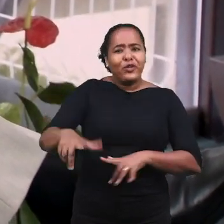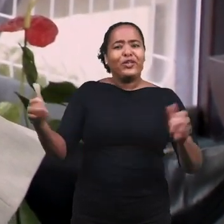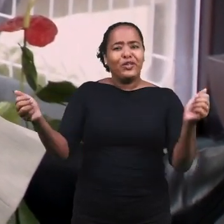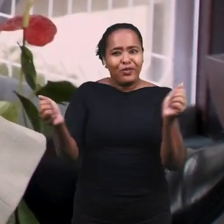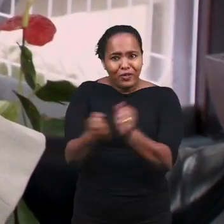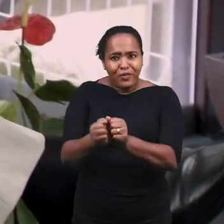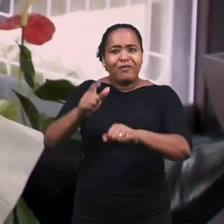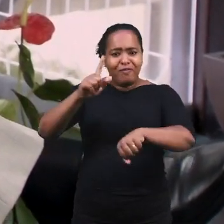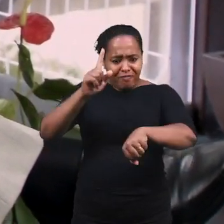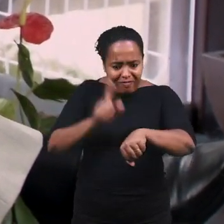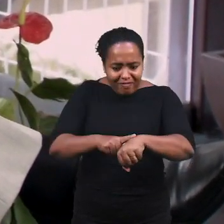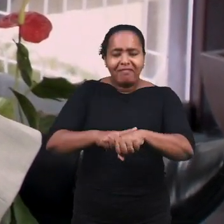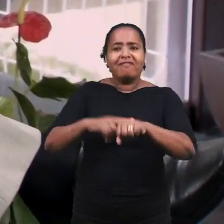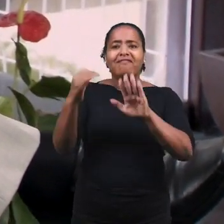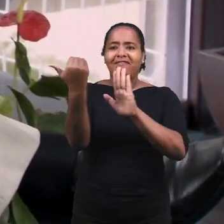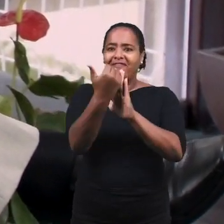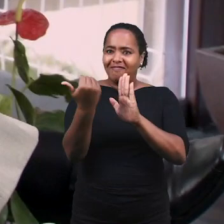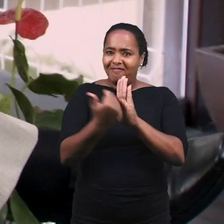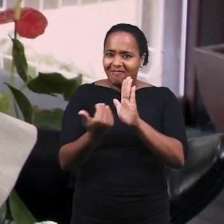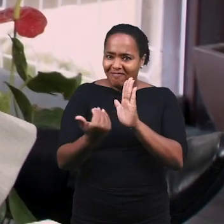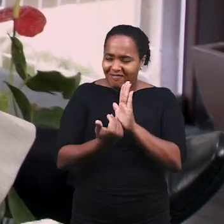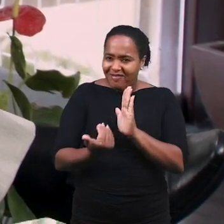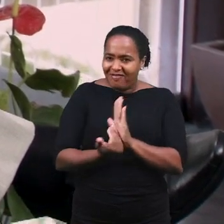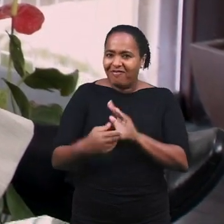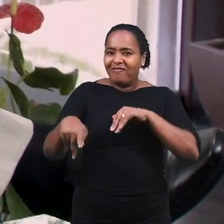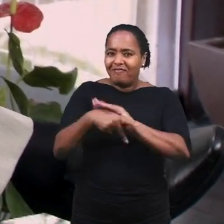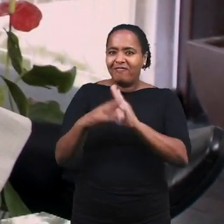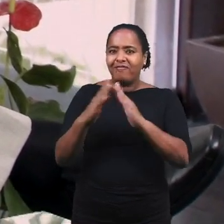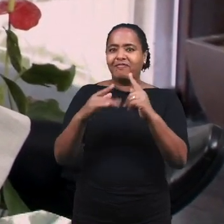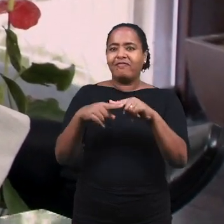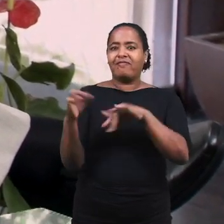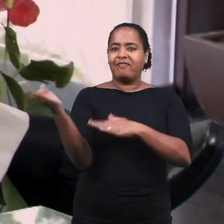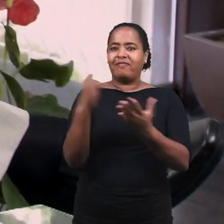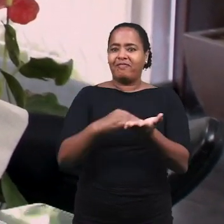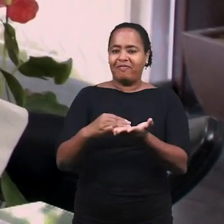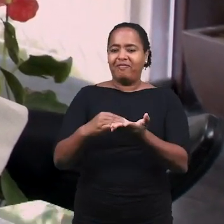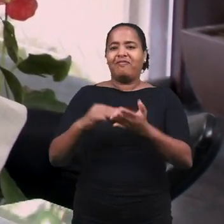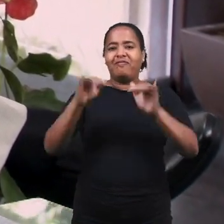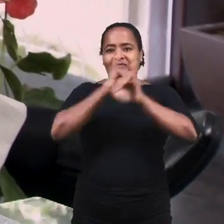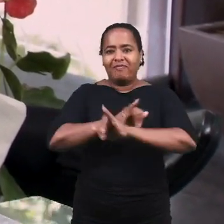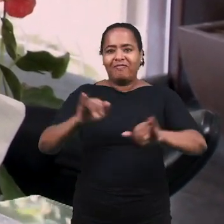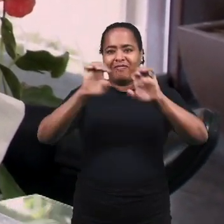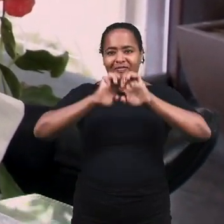Господь позволит нам, то мы будем снова вместе на нашей